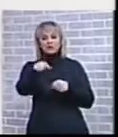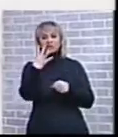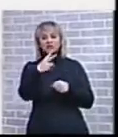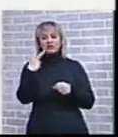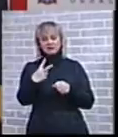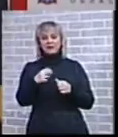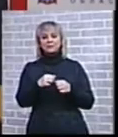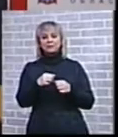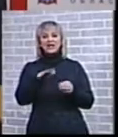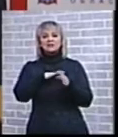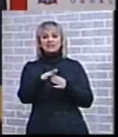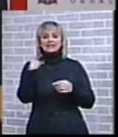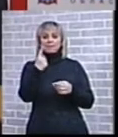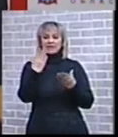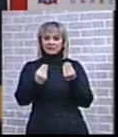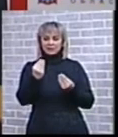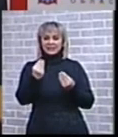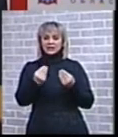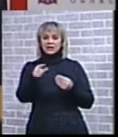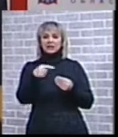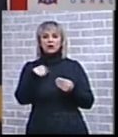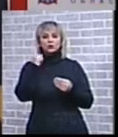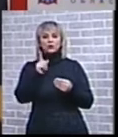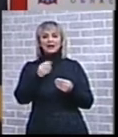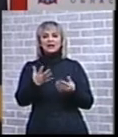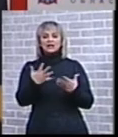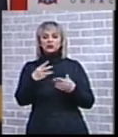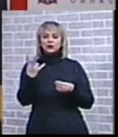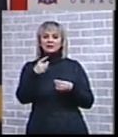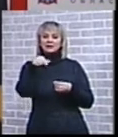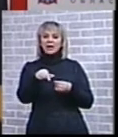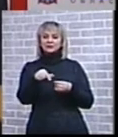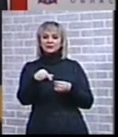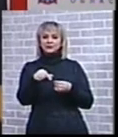4-2. В целом для первой игры я доволен. Конечно,